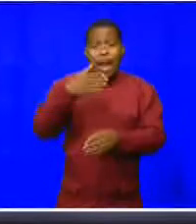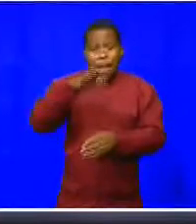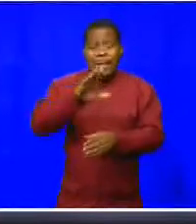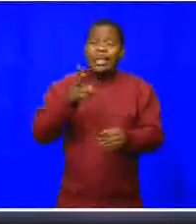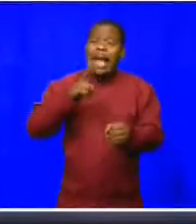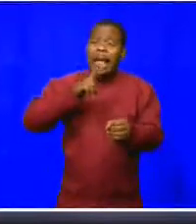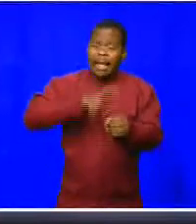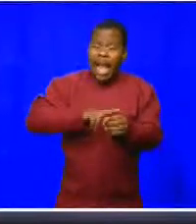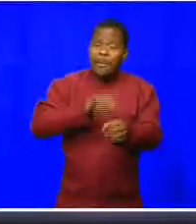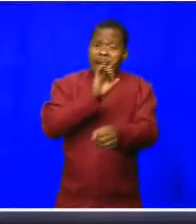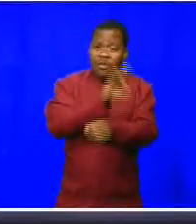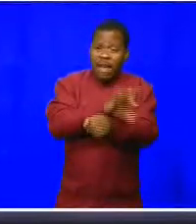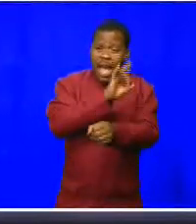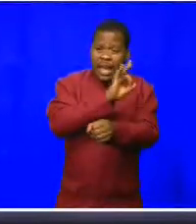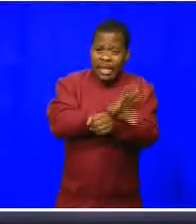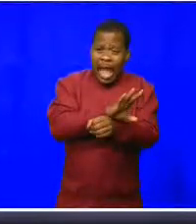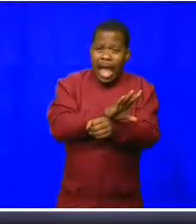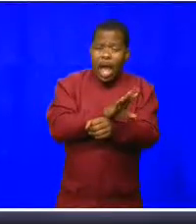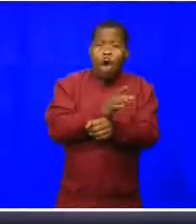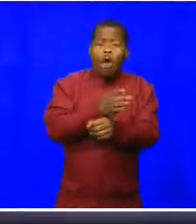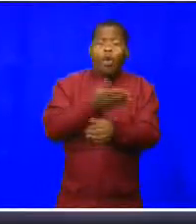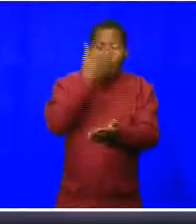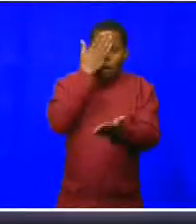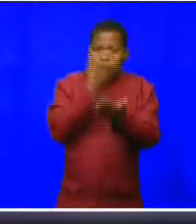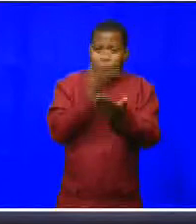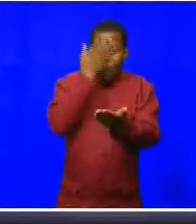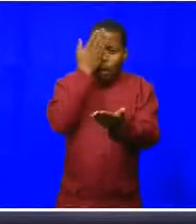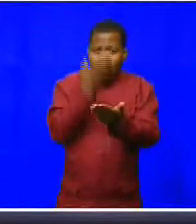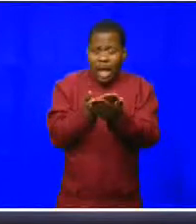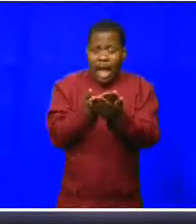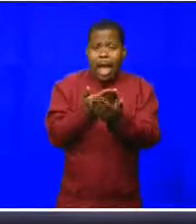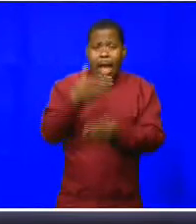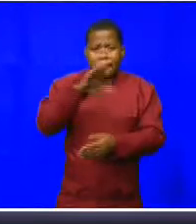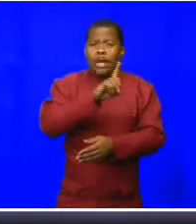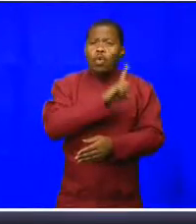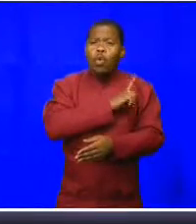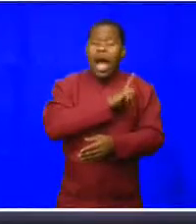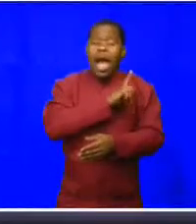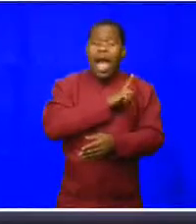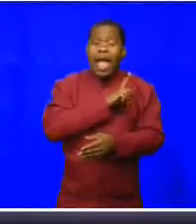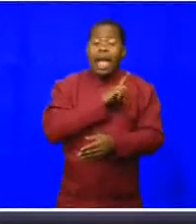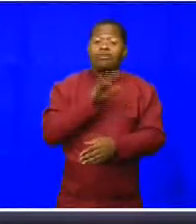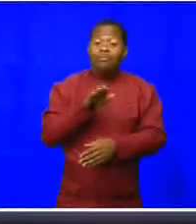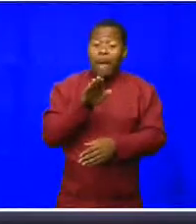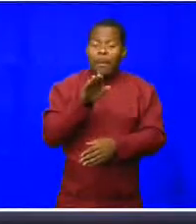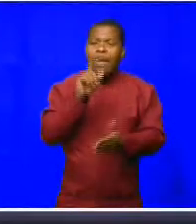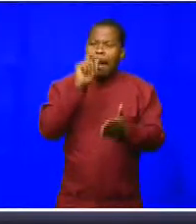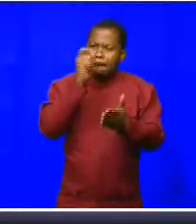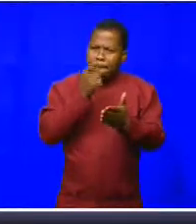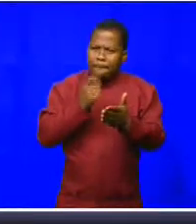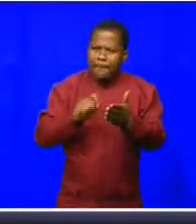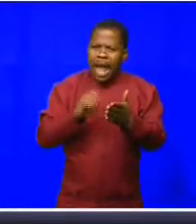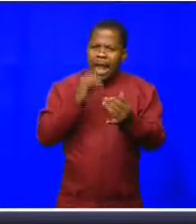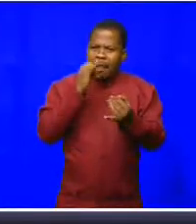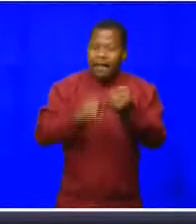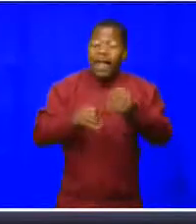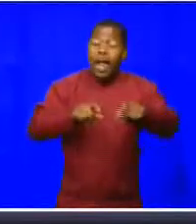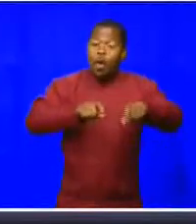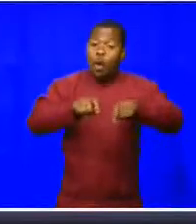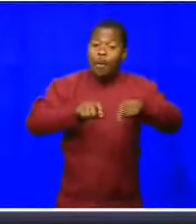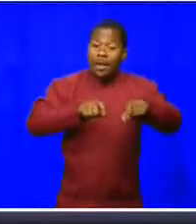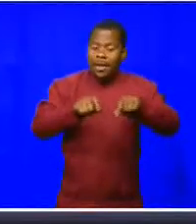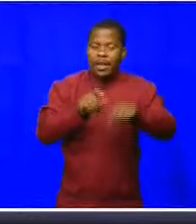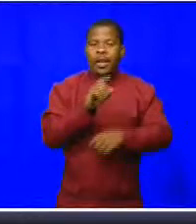bafunze phela ngoba nabo madvutane nje batabe sebayobhala. Sithanda kushoko